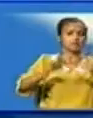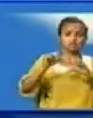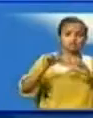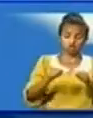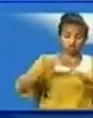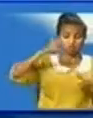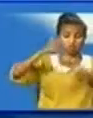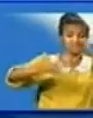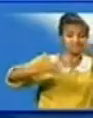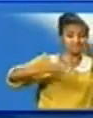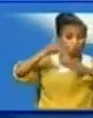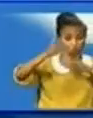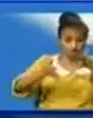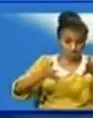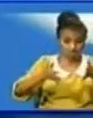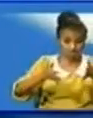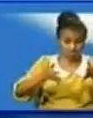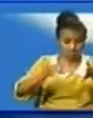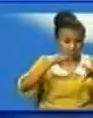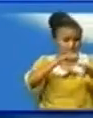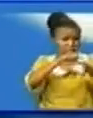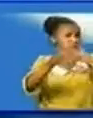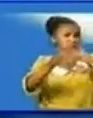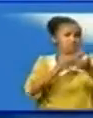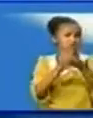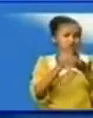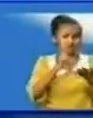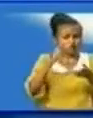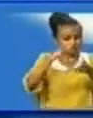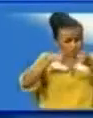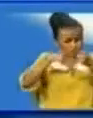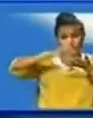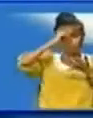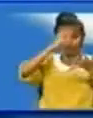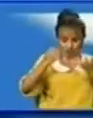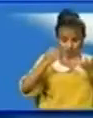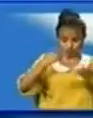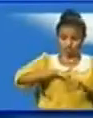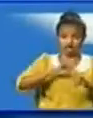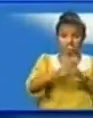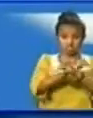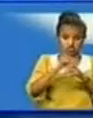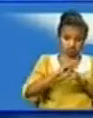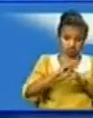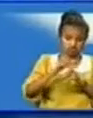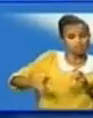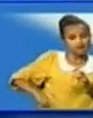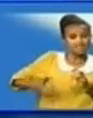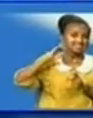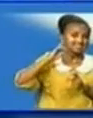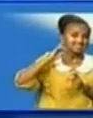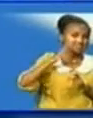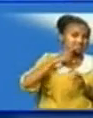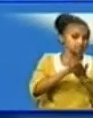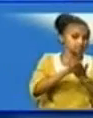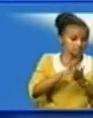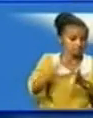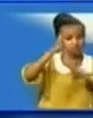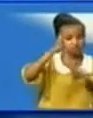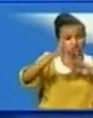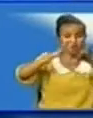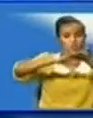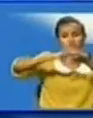ነው ማለት። ምልክት ቋንቋ ማለት ቀላል ነገር ነው። መተው መማር ቢፈልጉ እኛ ድርጅት መካኒሳ መስማቻና ቸትሮት ነው